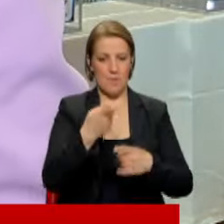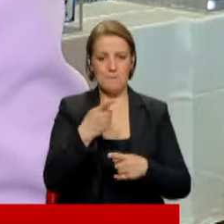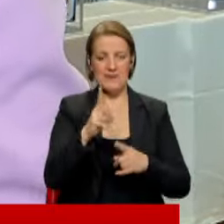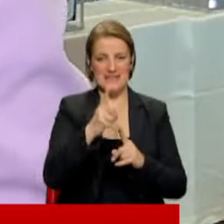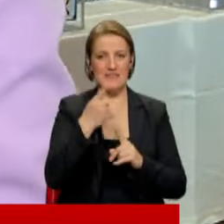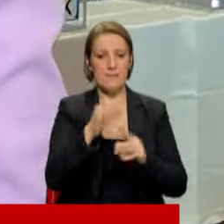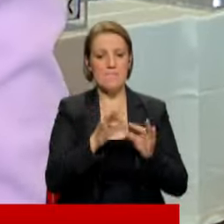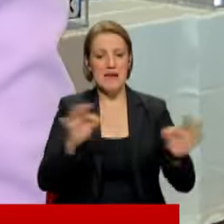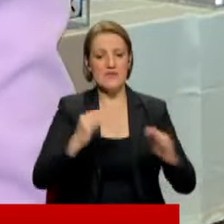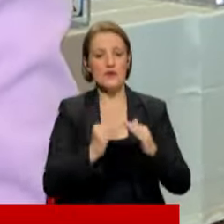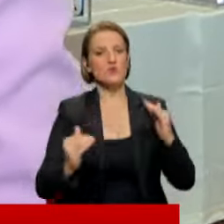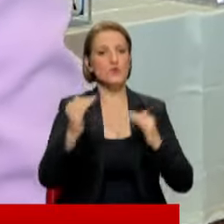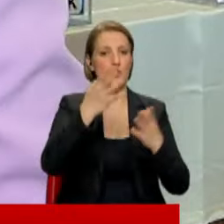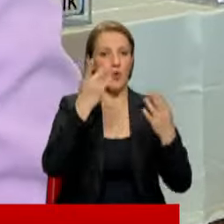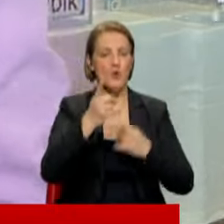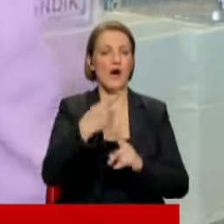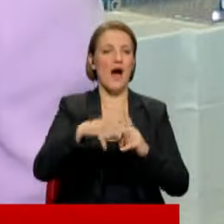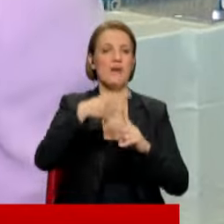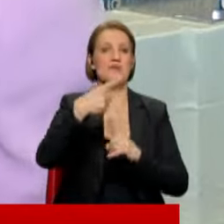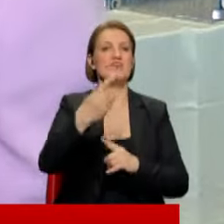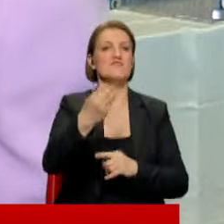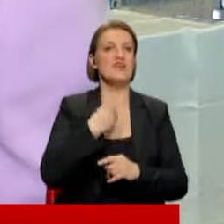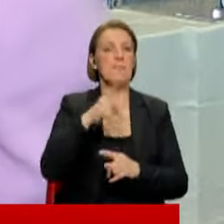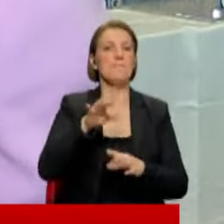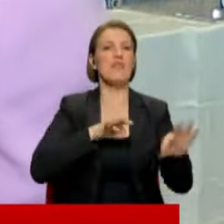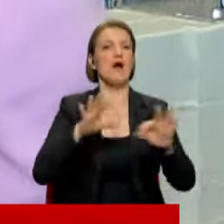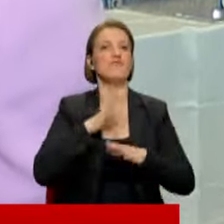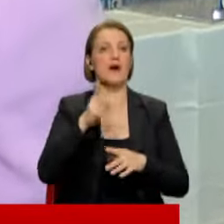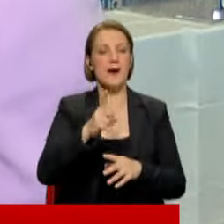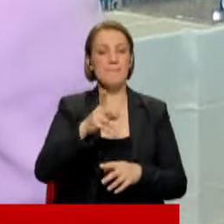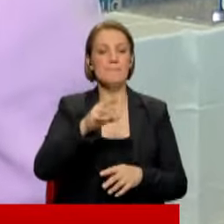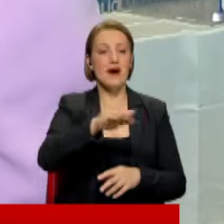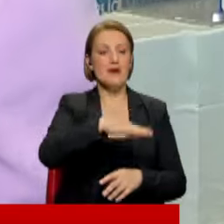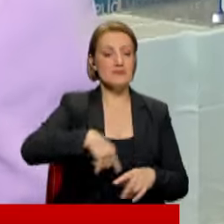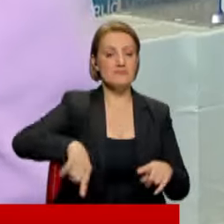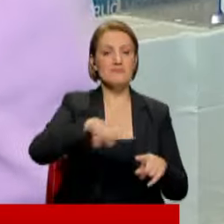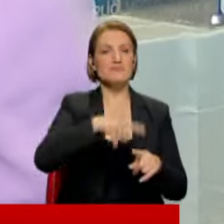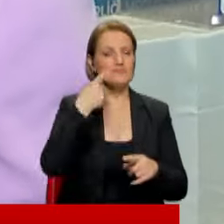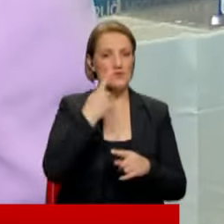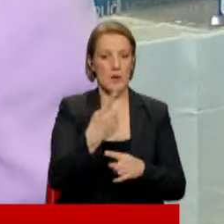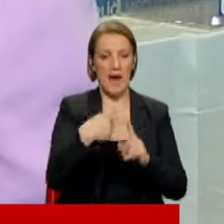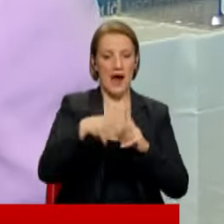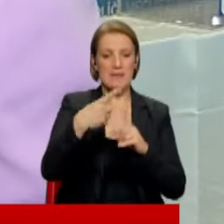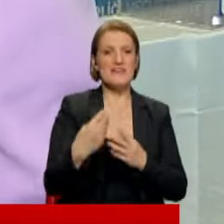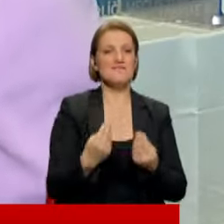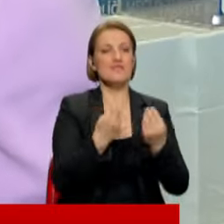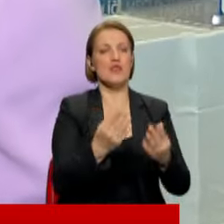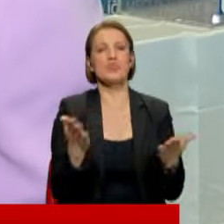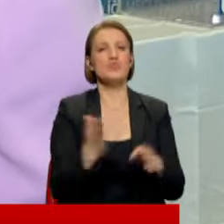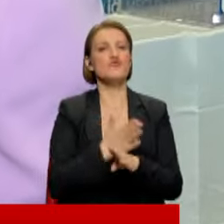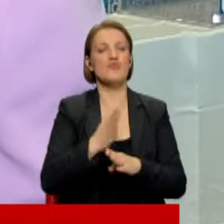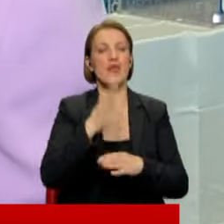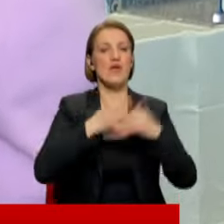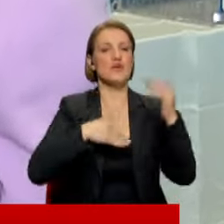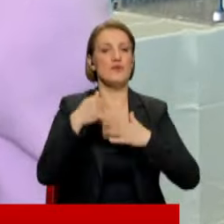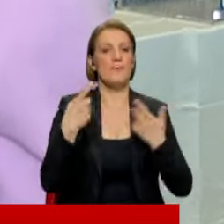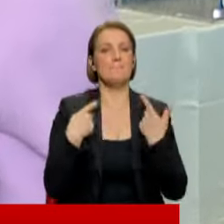ı1 kat verelim şeklinde bir plan vardı istiyoruz ki parsel bazında ı1 kat verilsin Çünkü biliyoruz ki inşaat